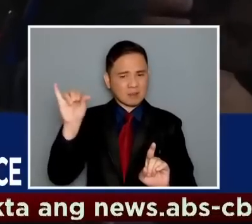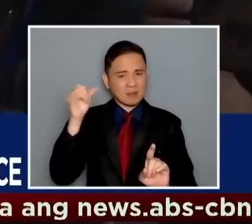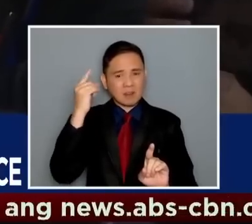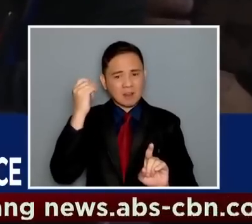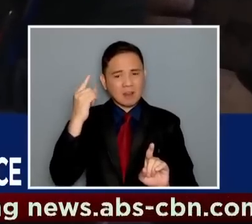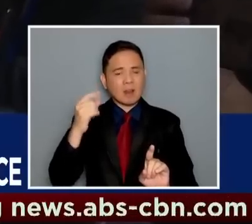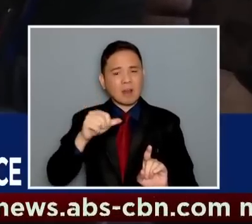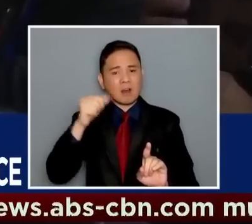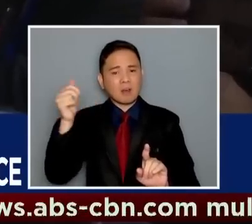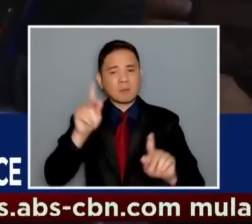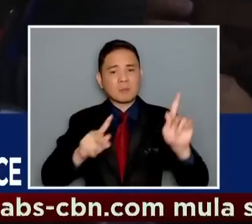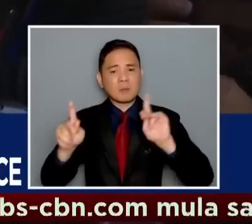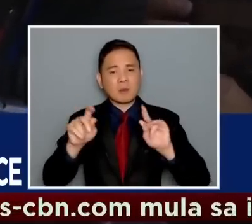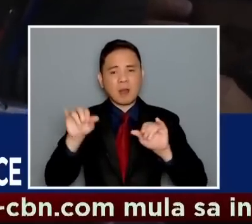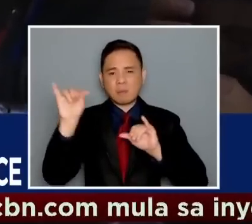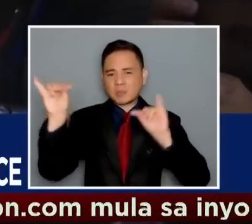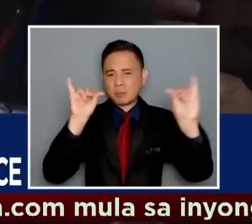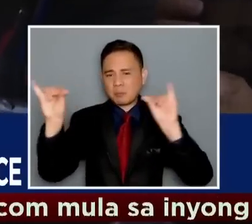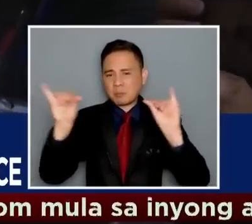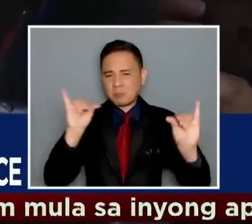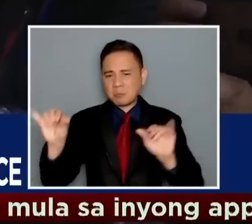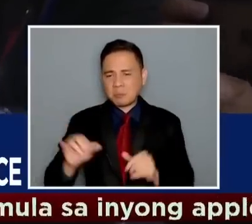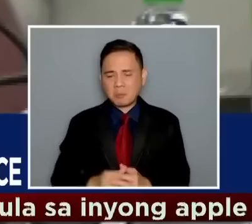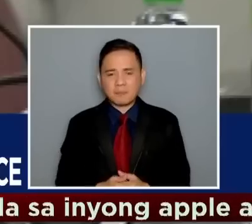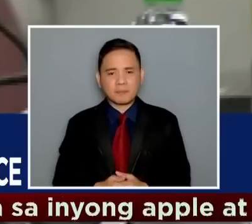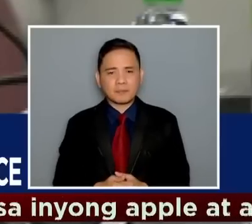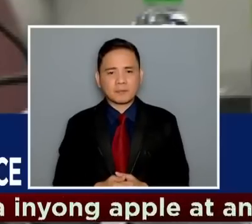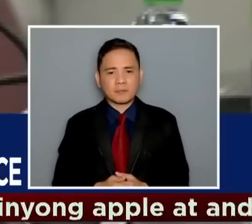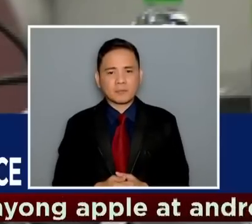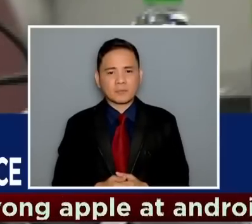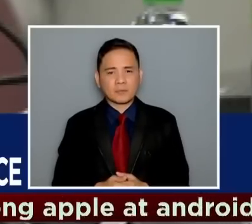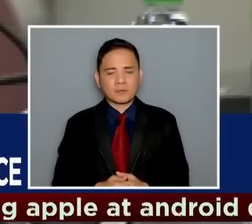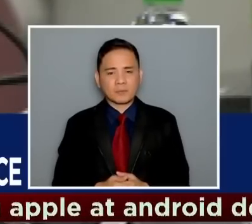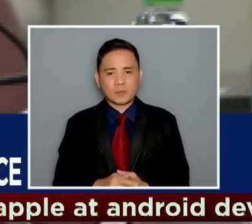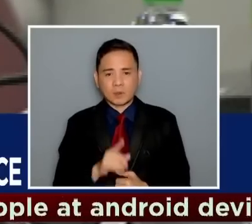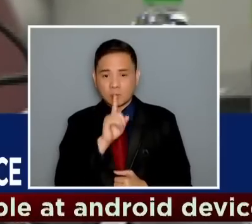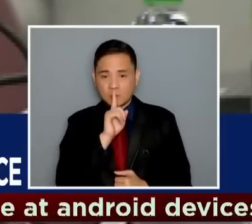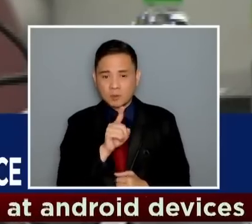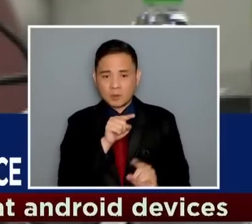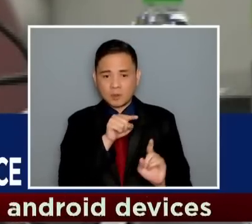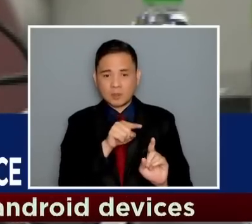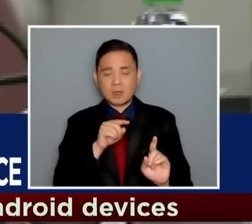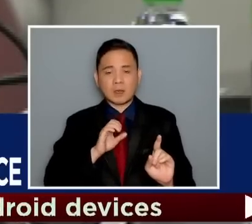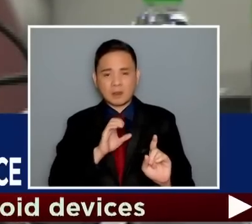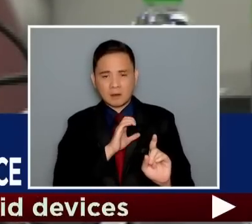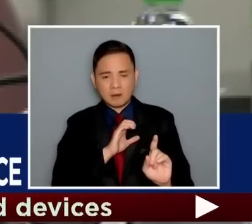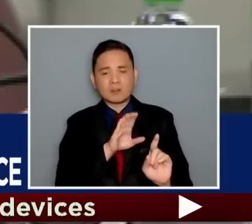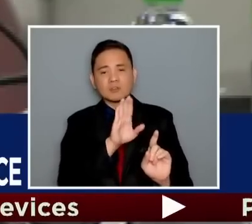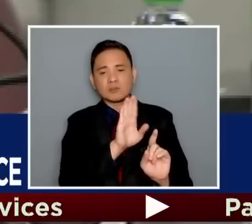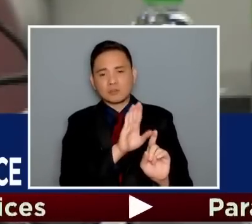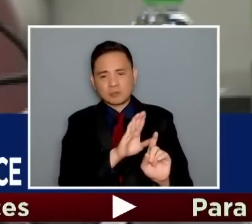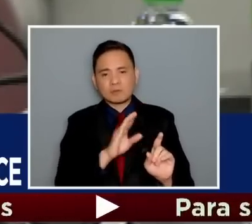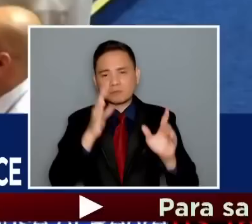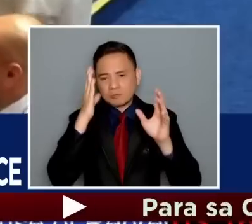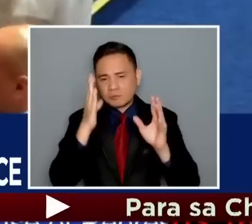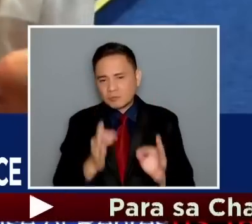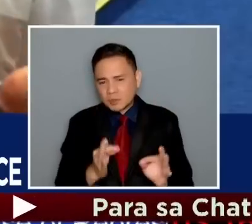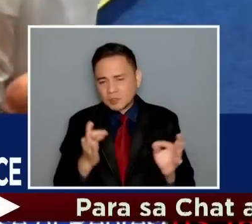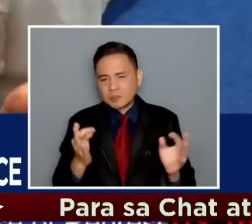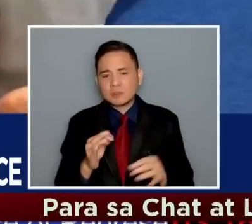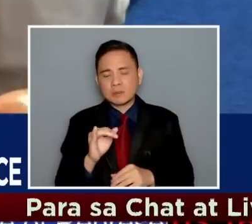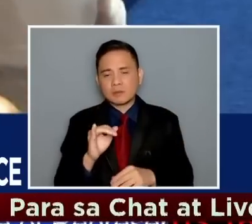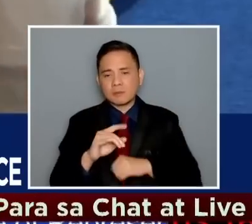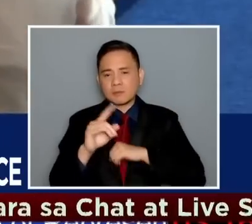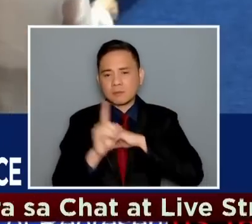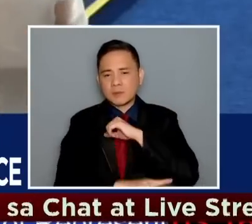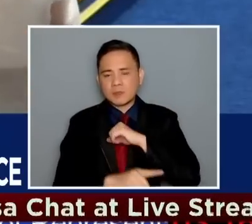sa Kamara. Ayon sa kampo ni Teves, discretion o nasa pagpapasya ng Kamara ang parusang ipapataw sa mambabatas para sa